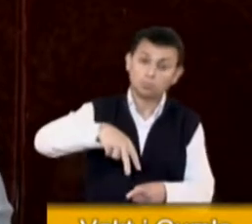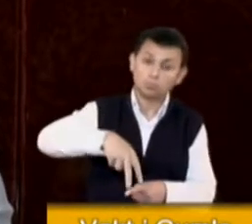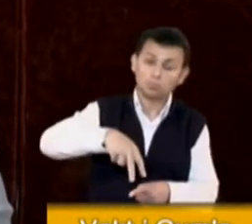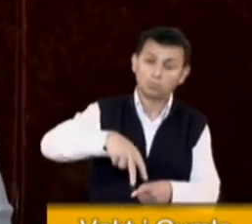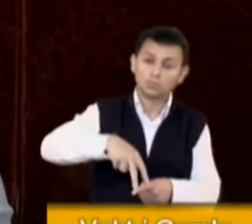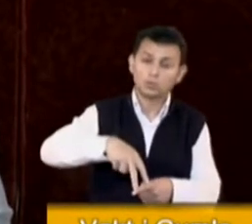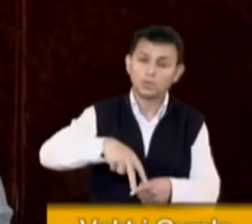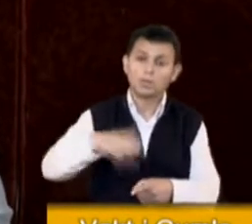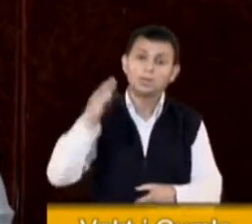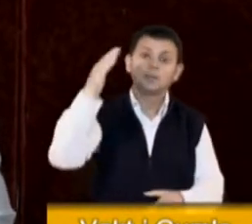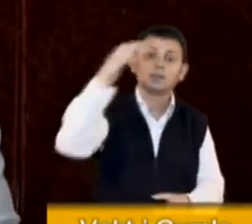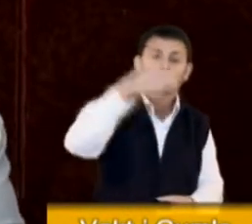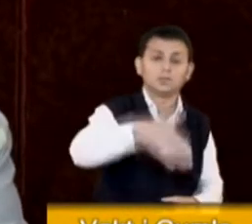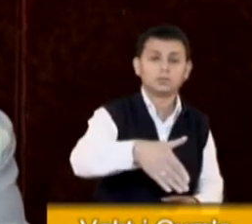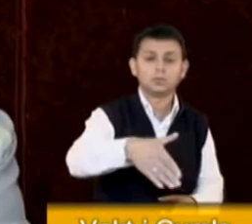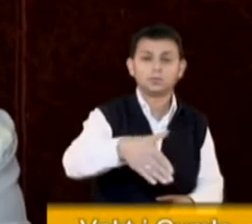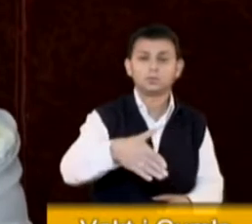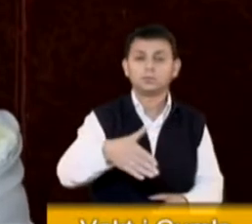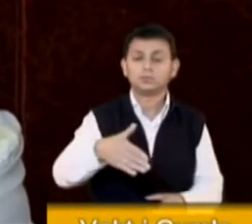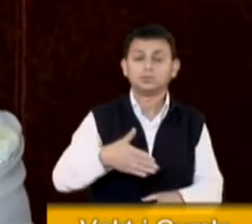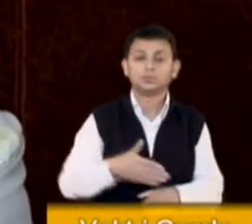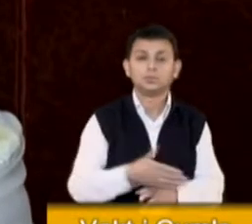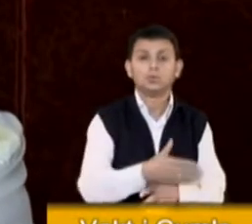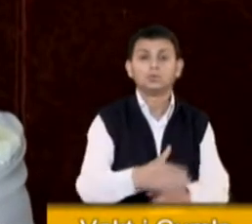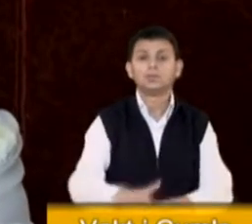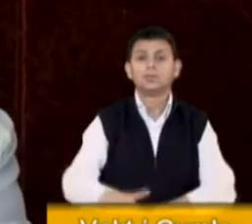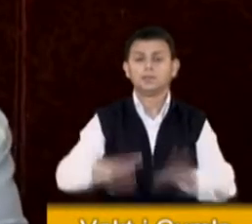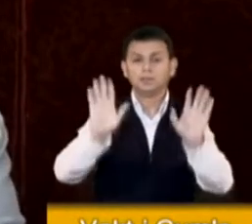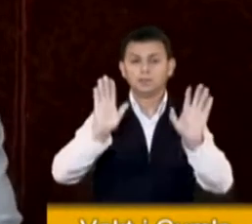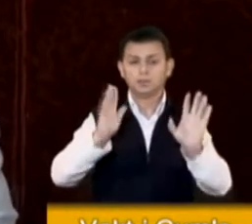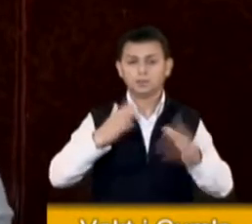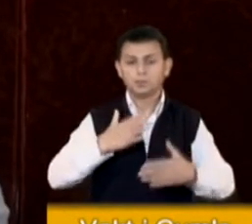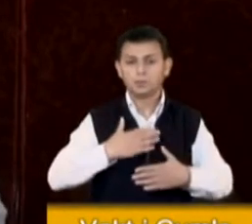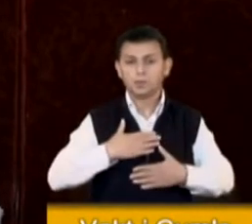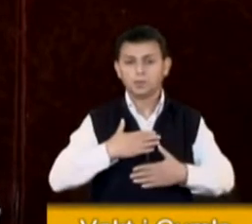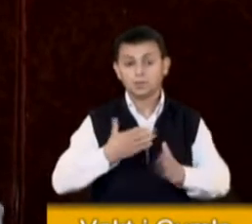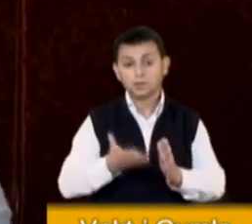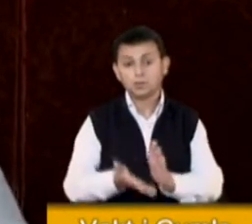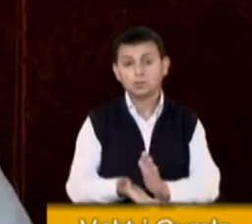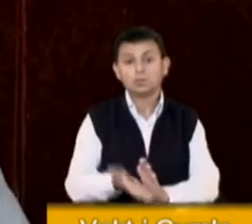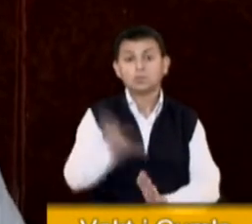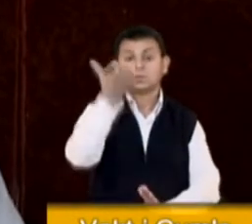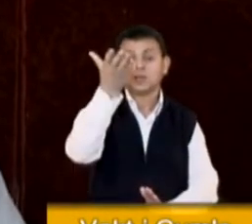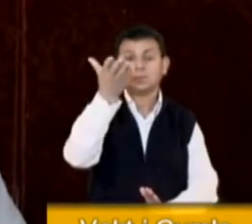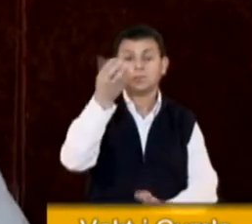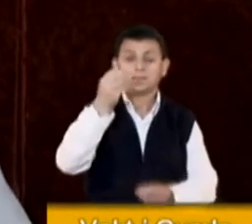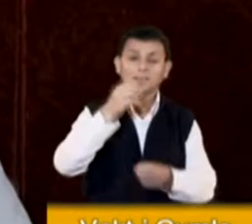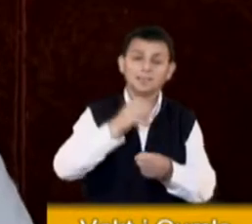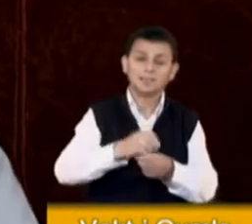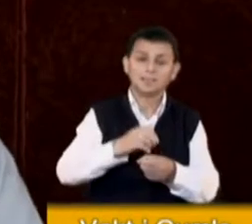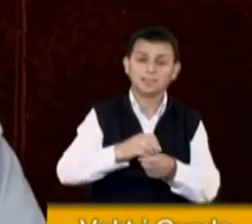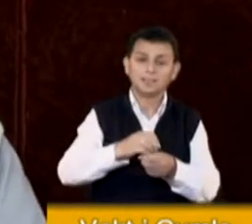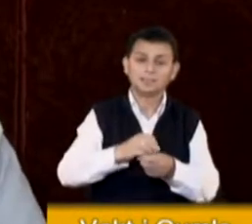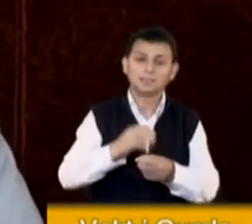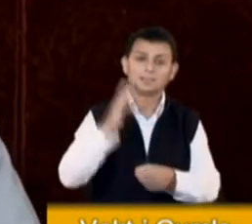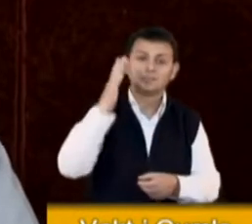mevkisini yükseltmek için adam muskacıya gidiyor. Cinciye gidiyor, bana bir muska yaz da terfi edemiyorum, terfi edeyim. Gitmiş birisi yine, ama bu